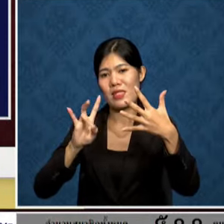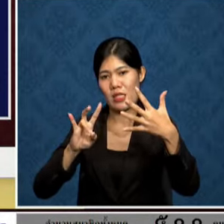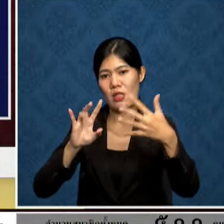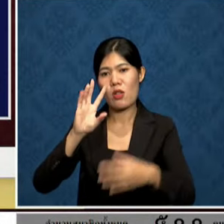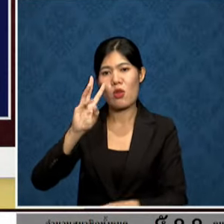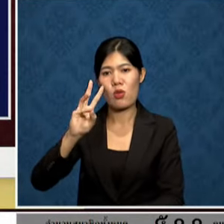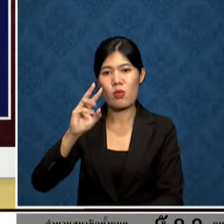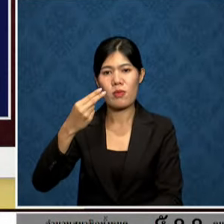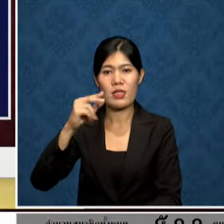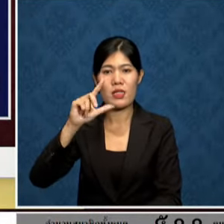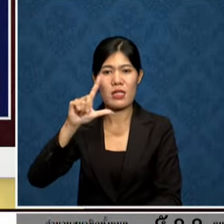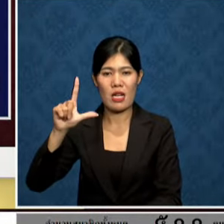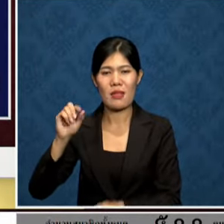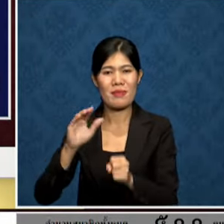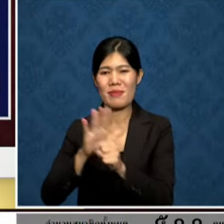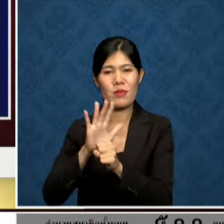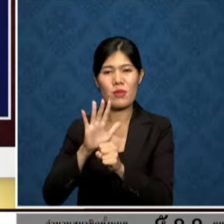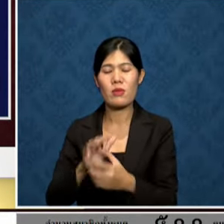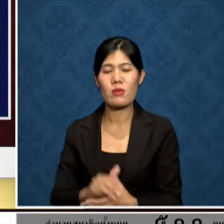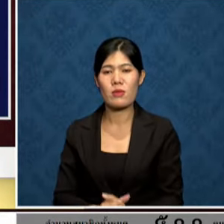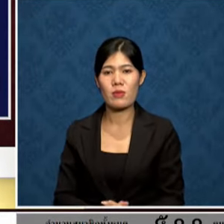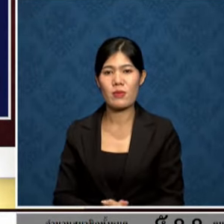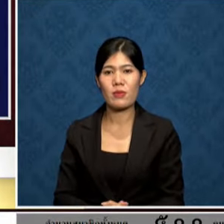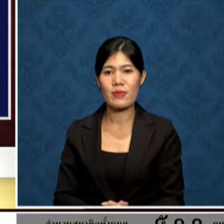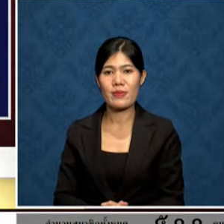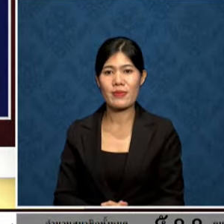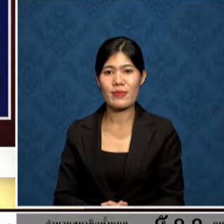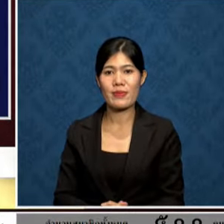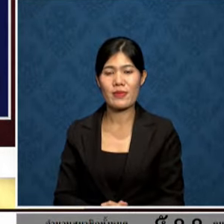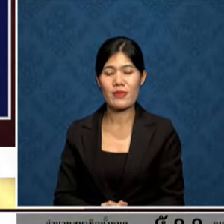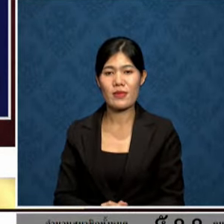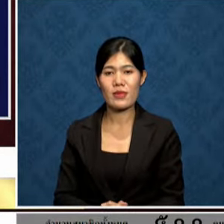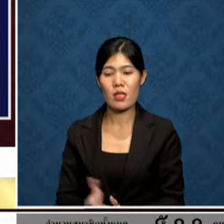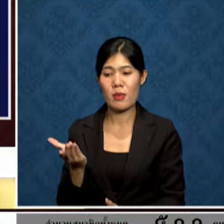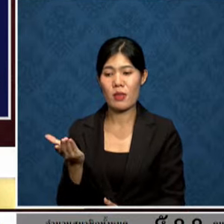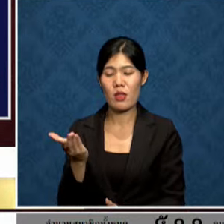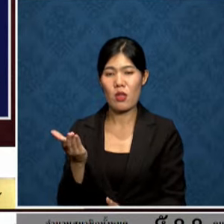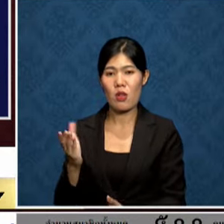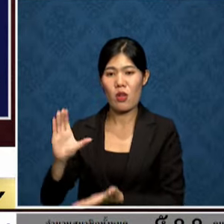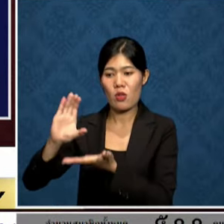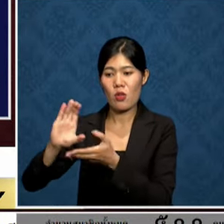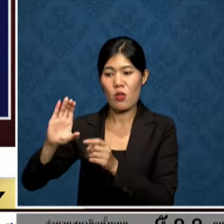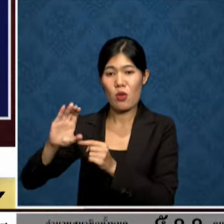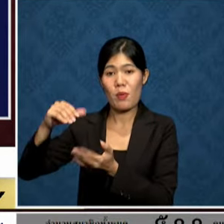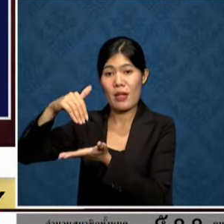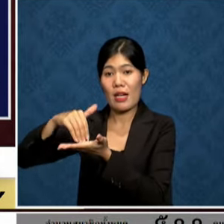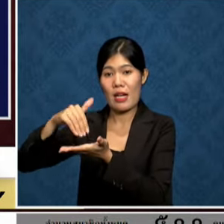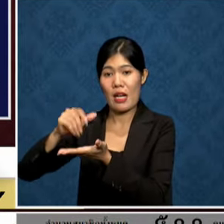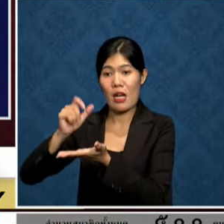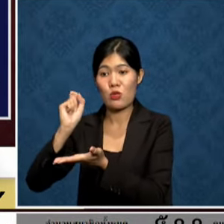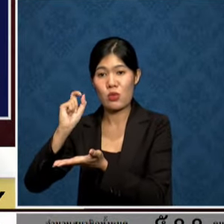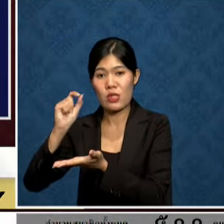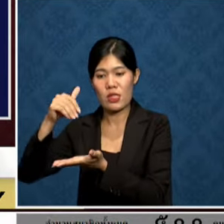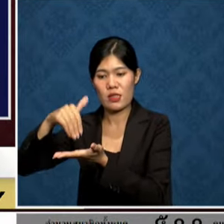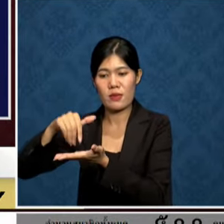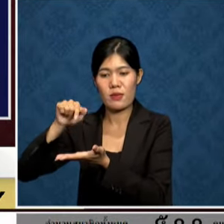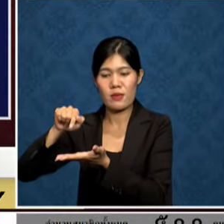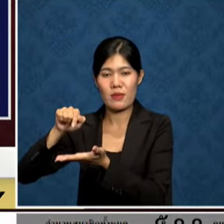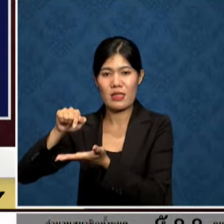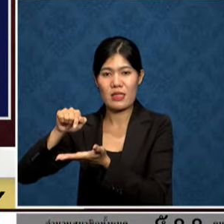บาทค่ะแล้วก็ทีนี้เนี่ยพอจะกลับไปใช้งบกลางเงินสำรองใช้จ่ายฉุกเฉินจำเป็นของปี 2567